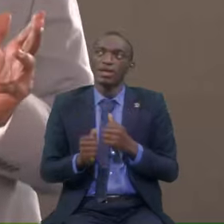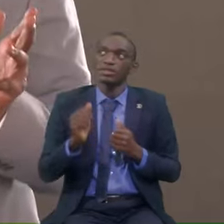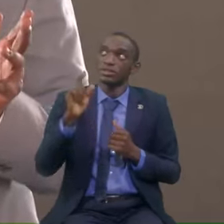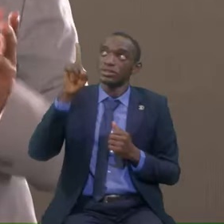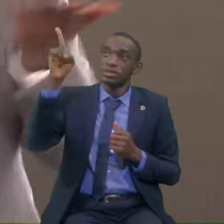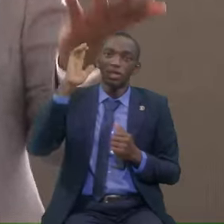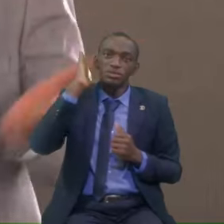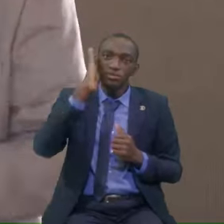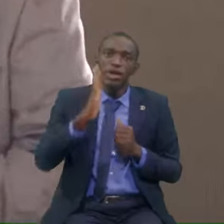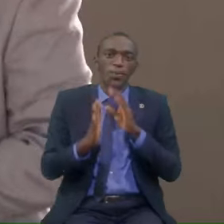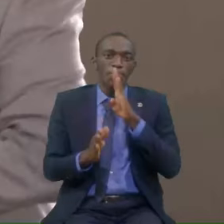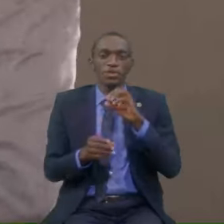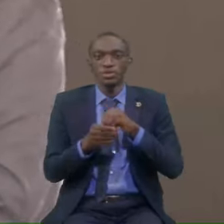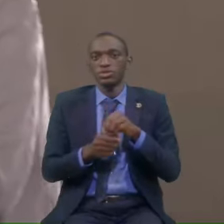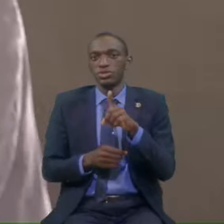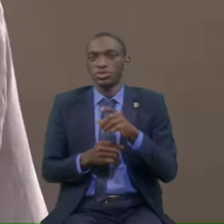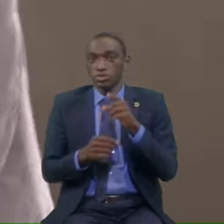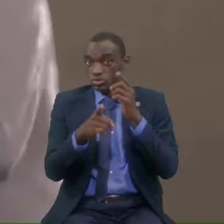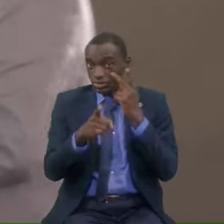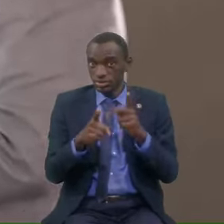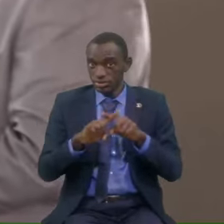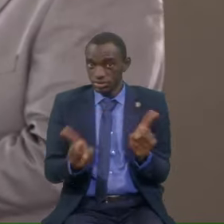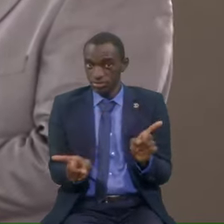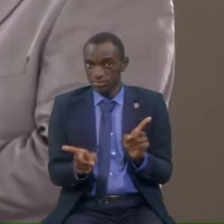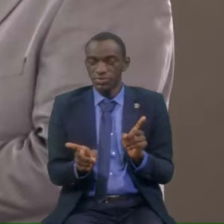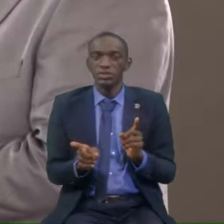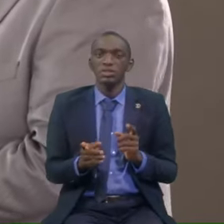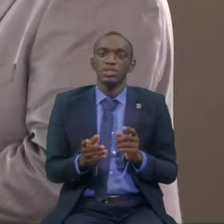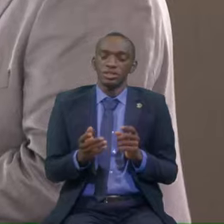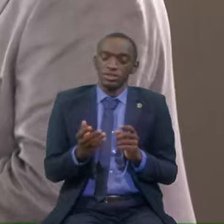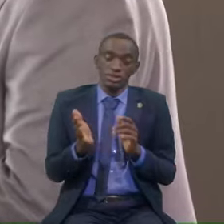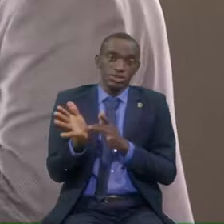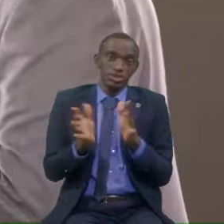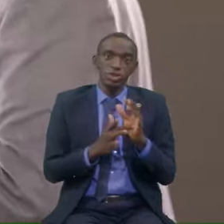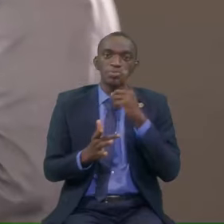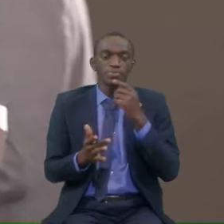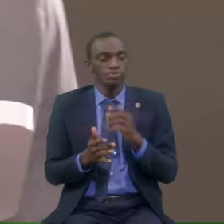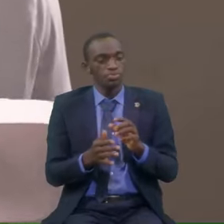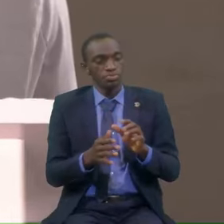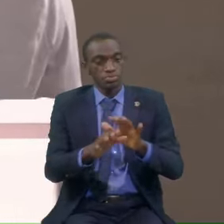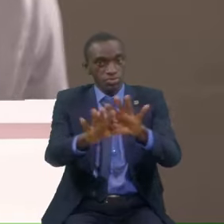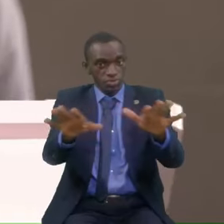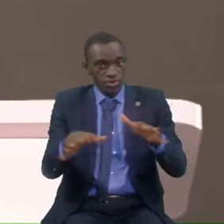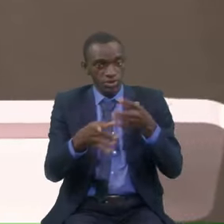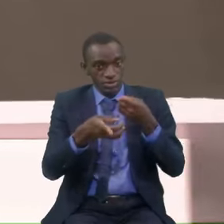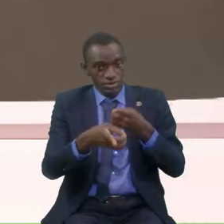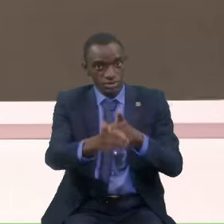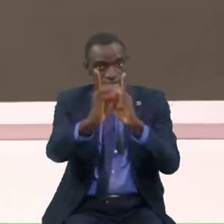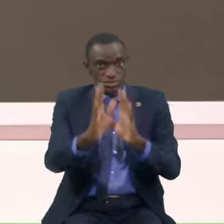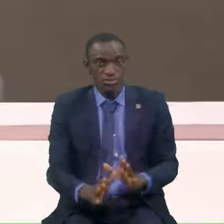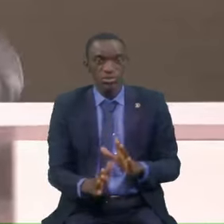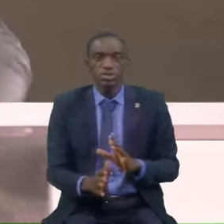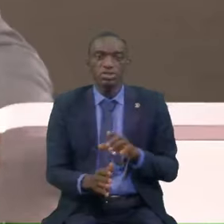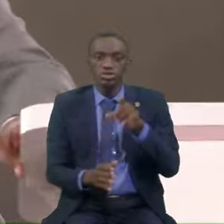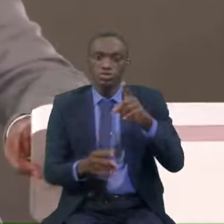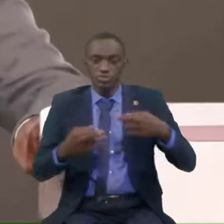vous. Vous voyez la différence là, Jésus a dit, disciples, réjouissez-vous,